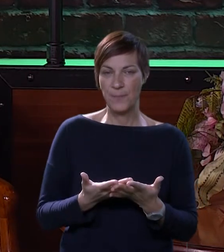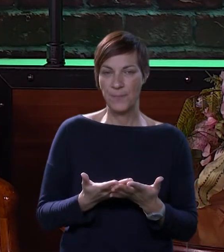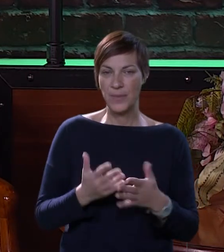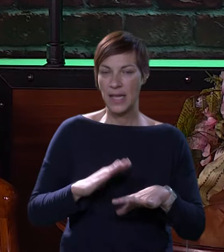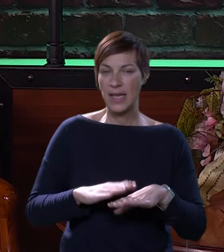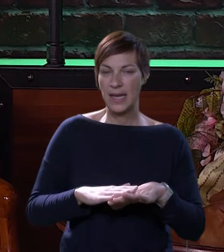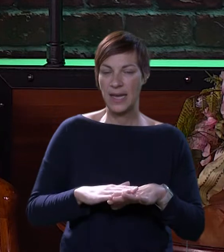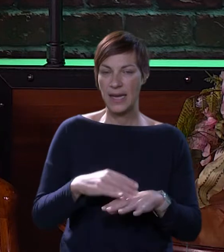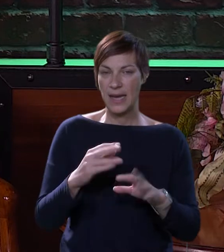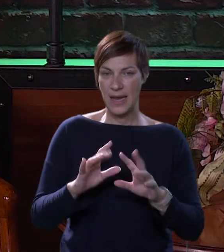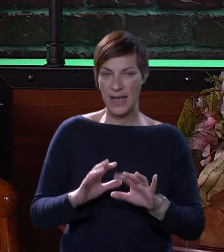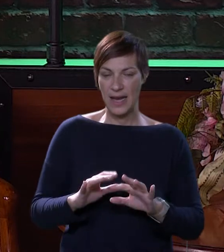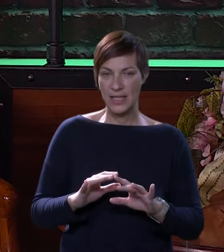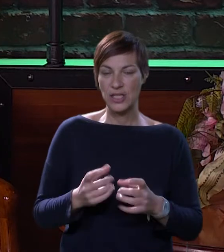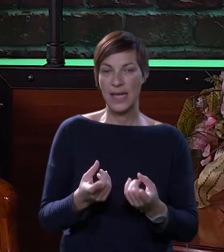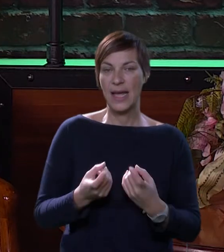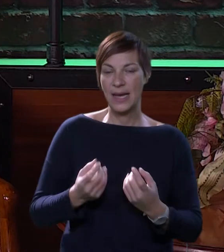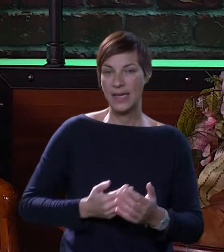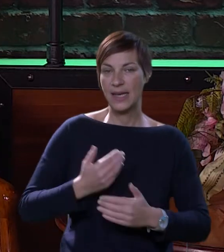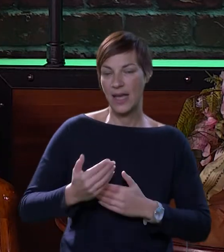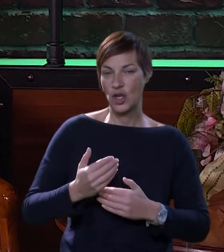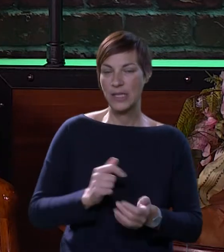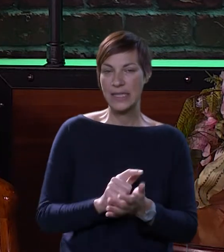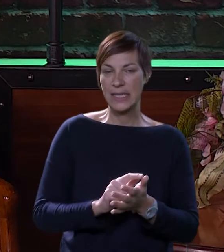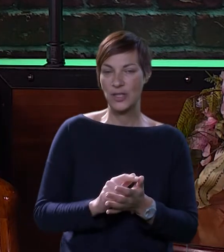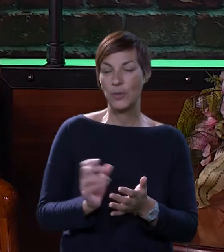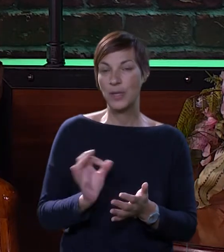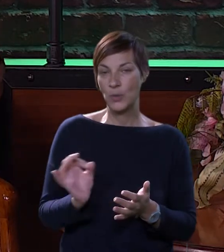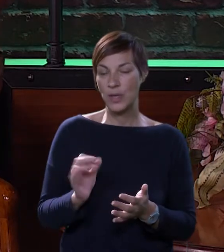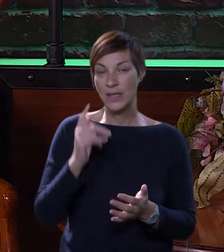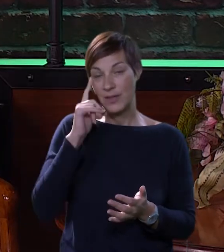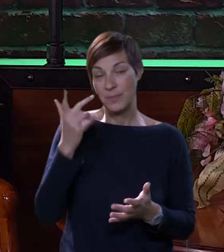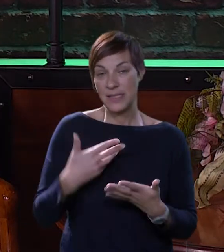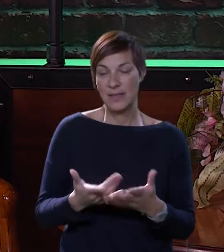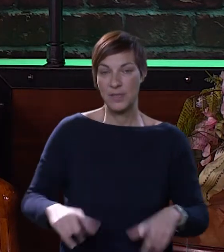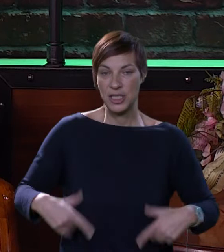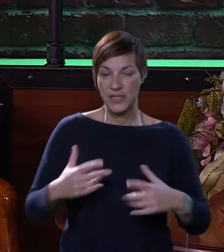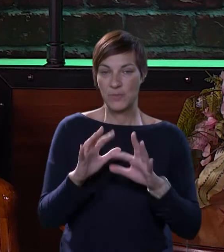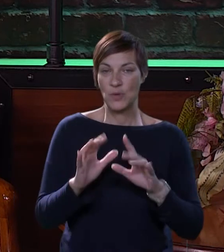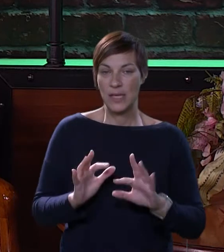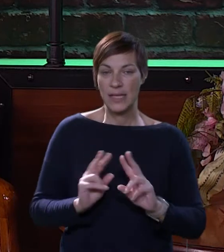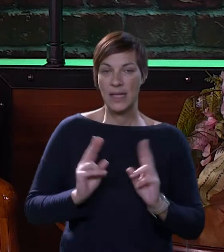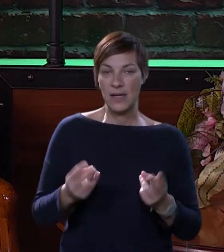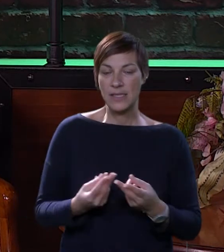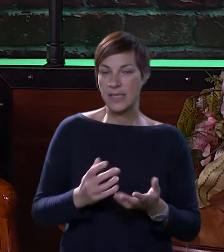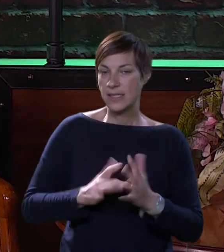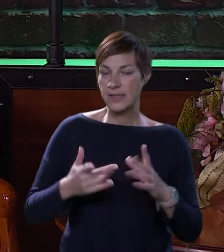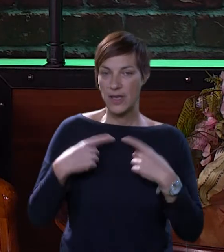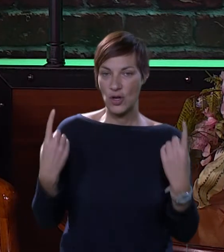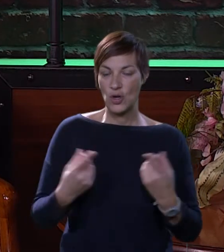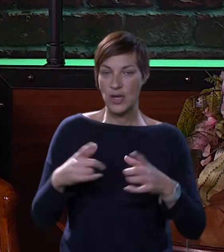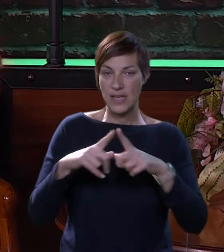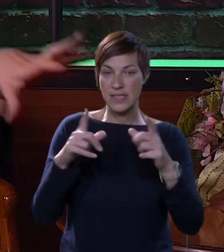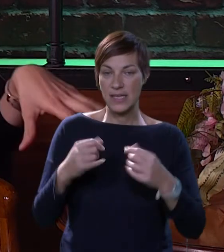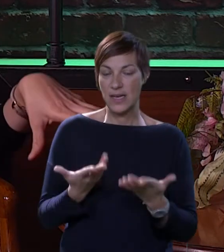igračaka elektronskih. Ali nakon te dobi, u redu je, mislim, i na kraju krajeva živimo u digitalnom svijetu gdje su sve oko